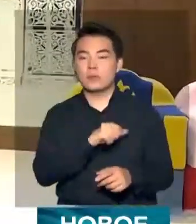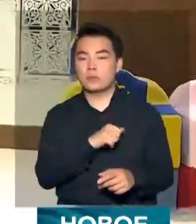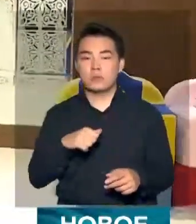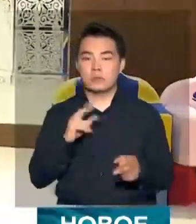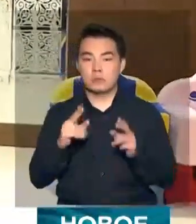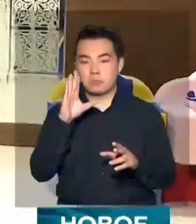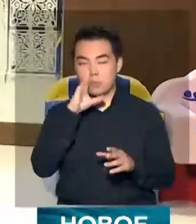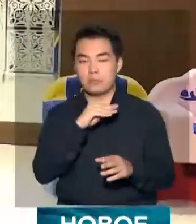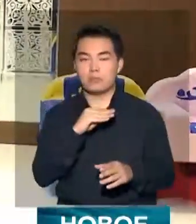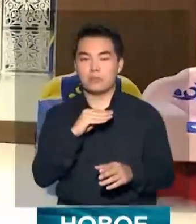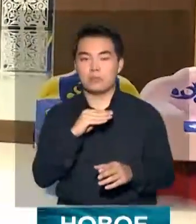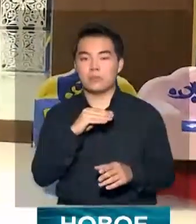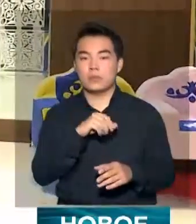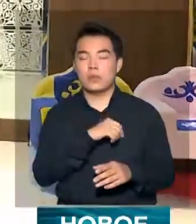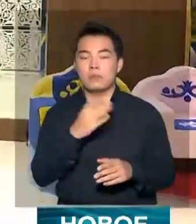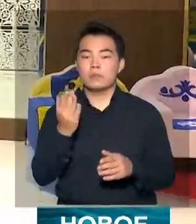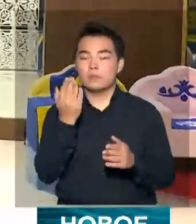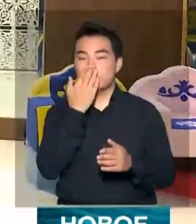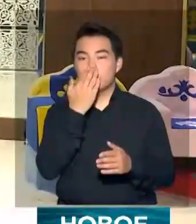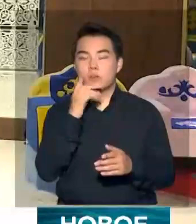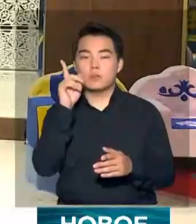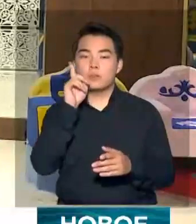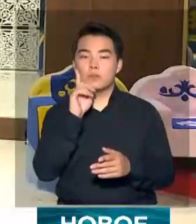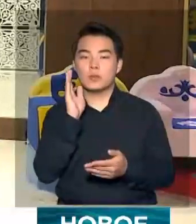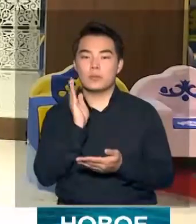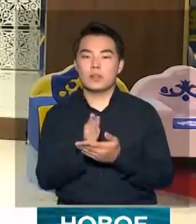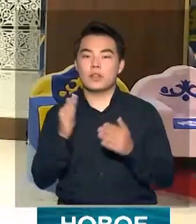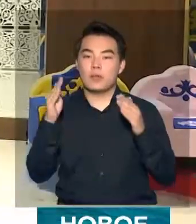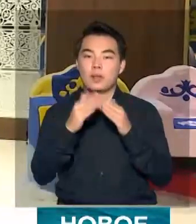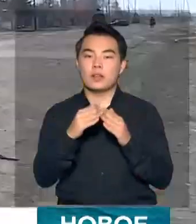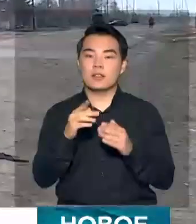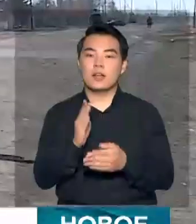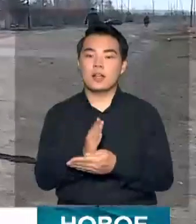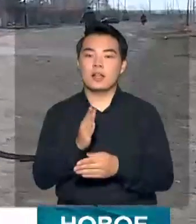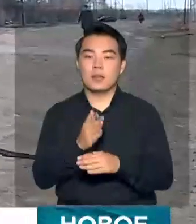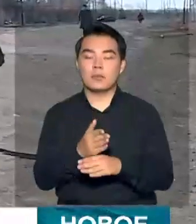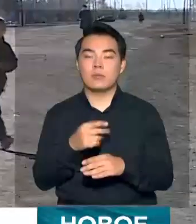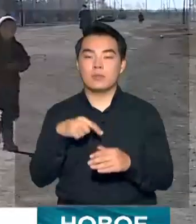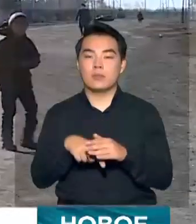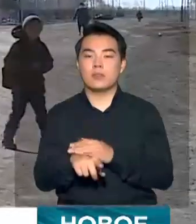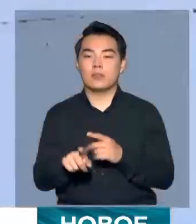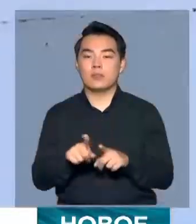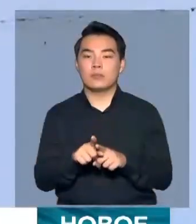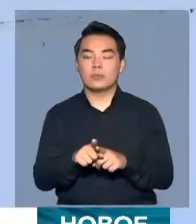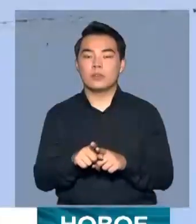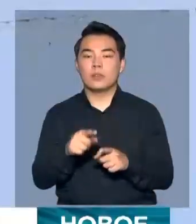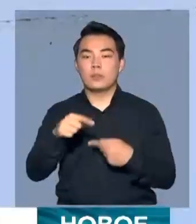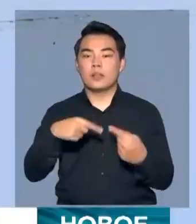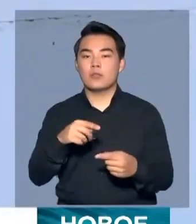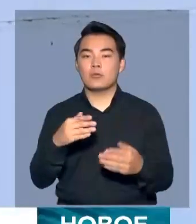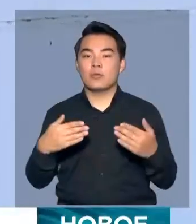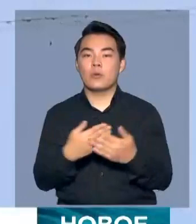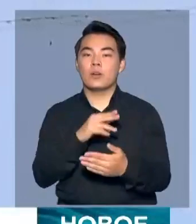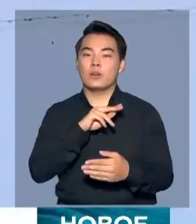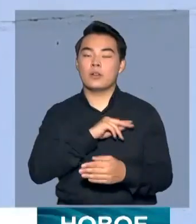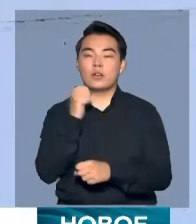никак не обойдешься без ароматного домашнего хлеба. Предприниматели не только открывают новые рабочие места,